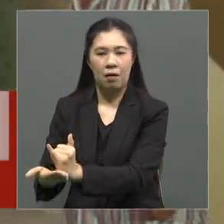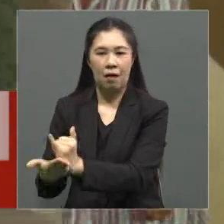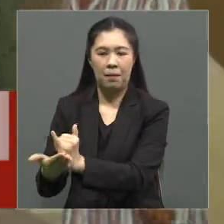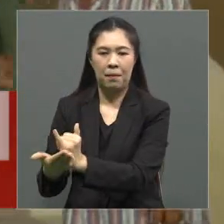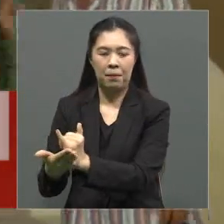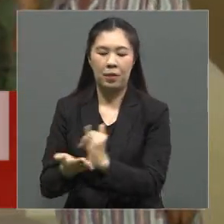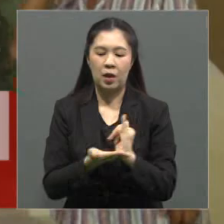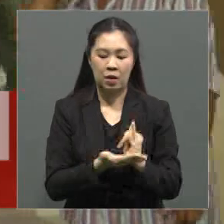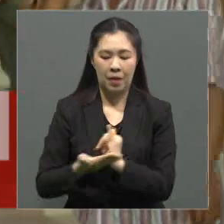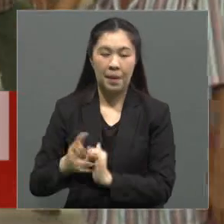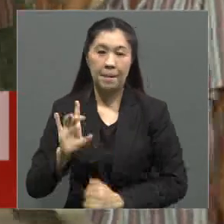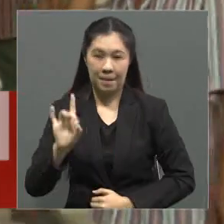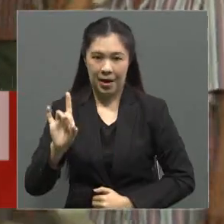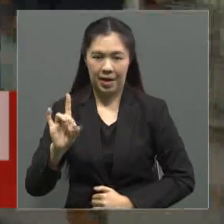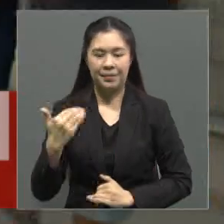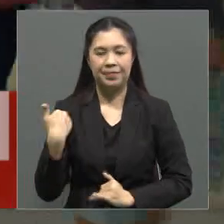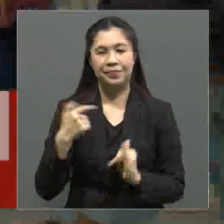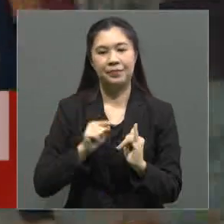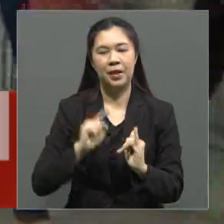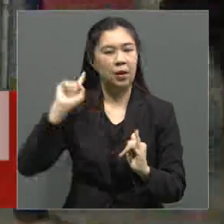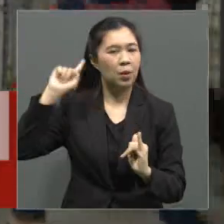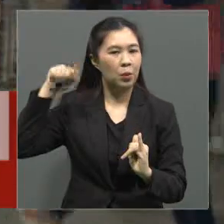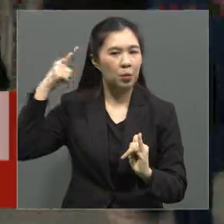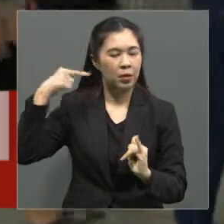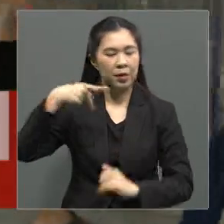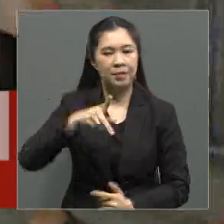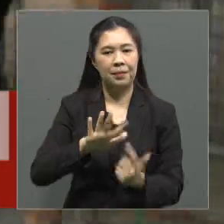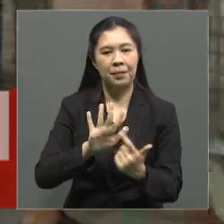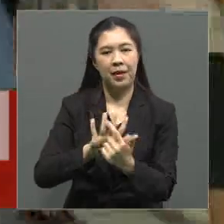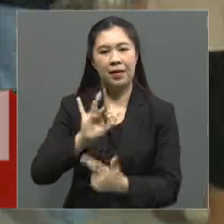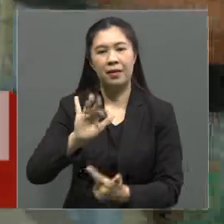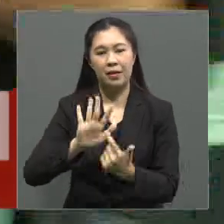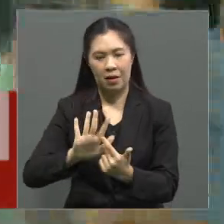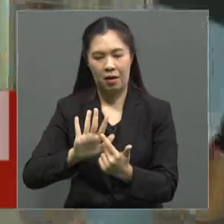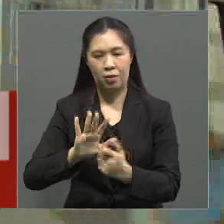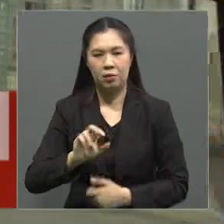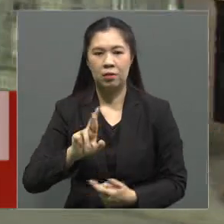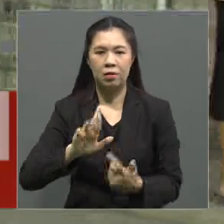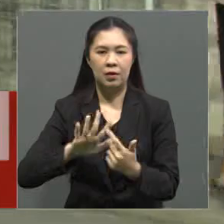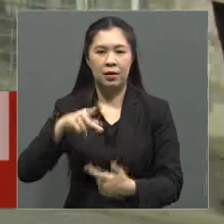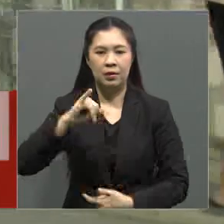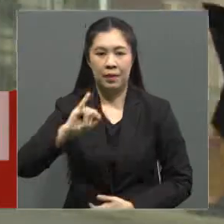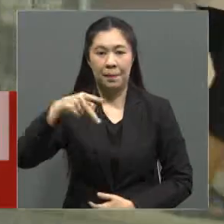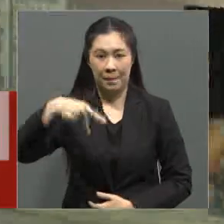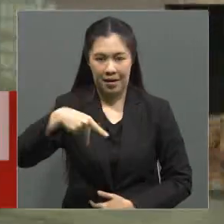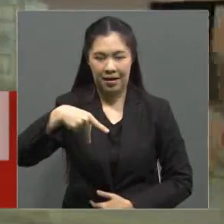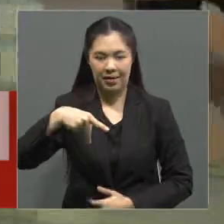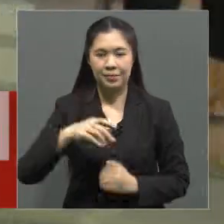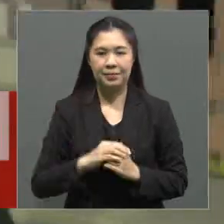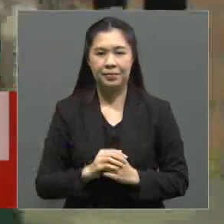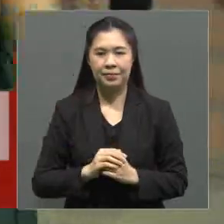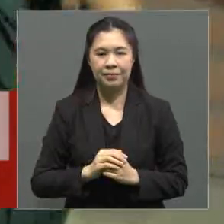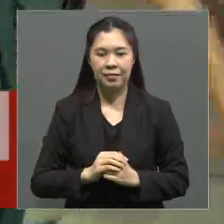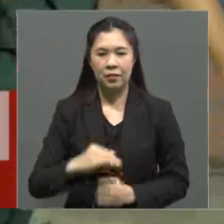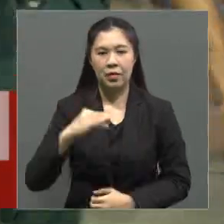คนแล้วนะครับประกอบด้วยนางพะเยาบุญกล่อมนายสมควรแจ้งวิถีนางรำไพสวยค้าข้าวและนาย